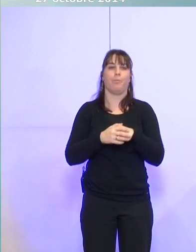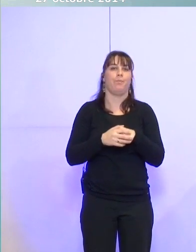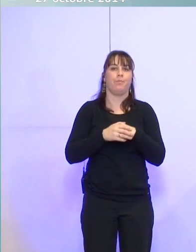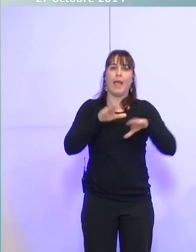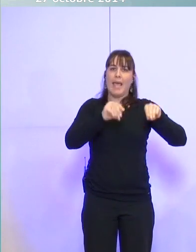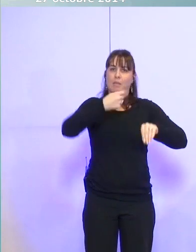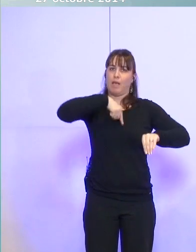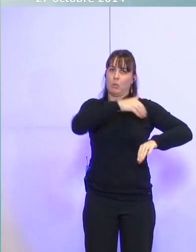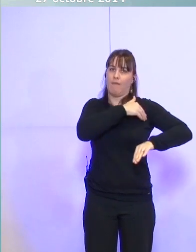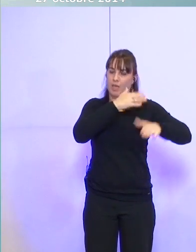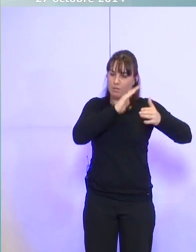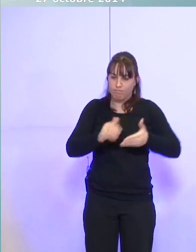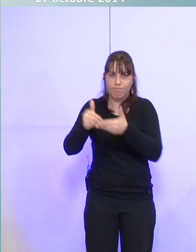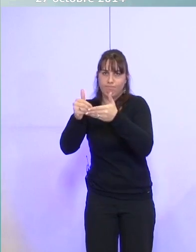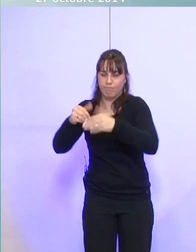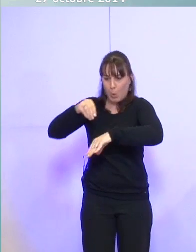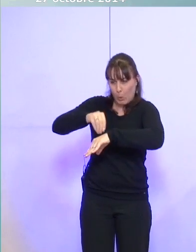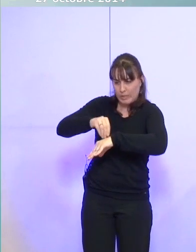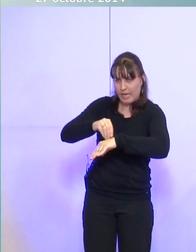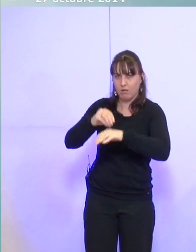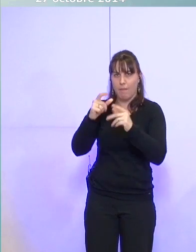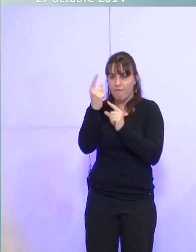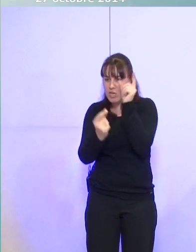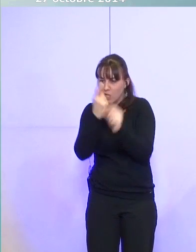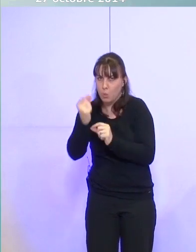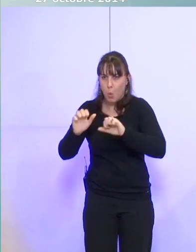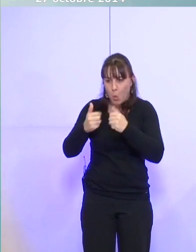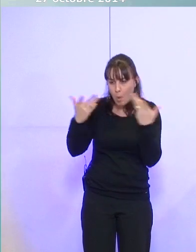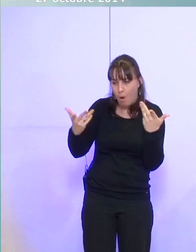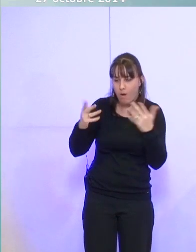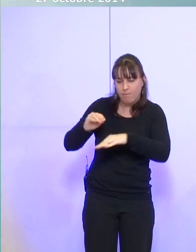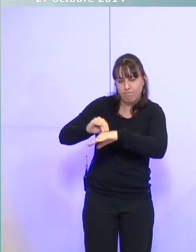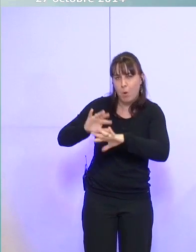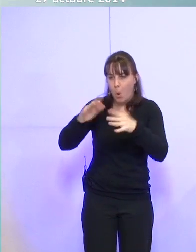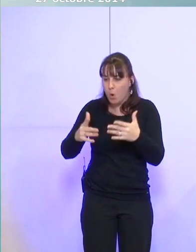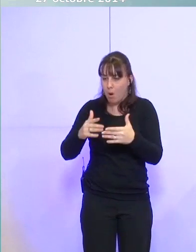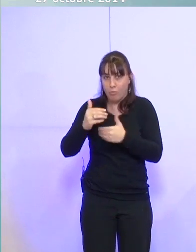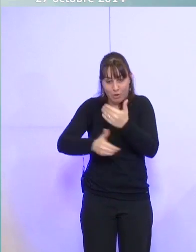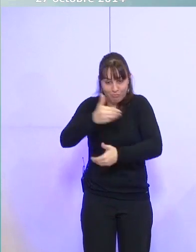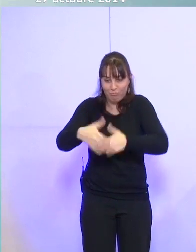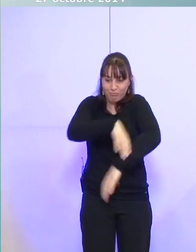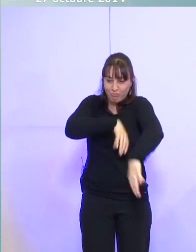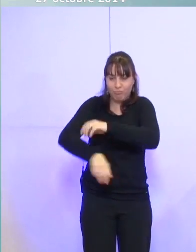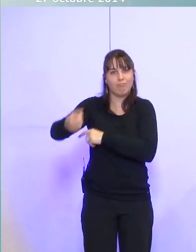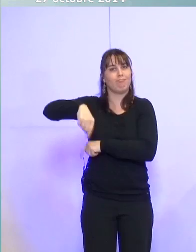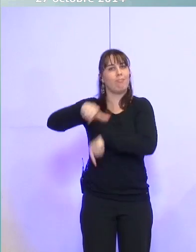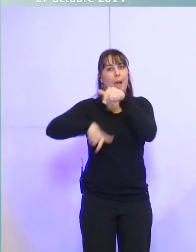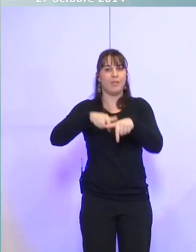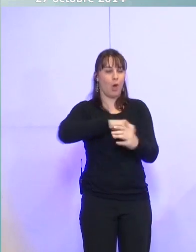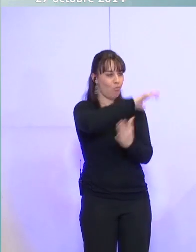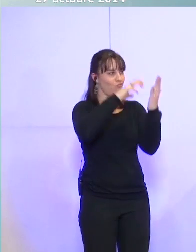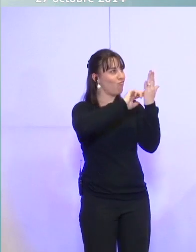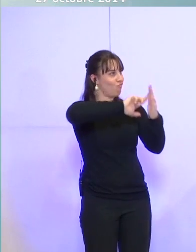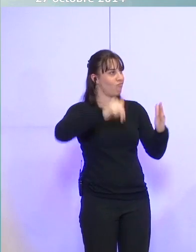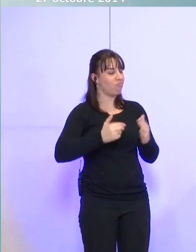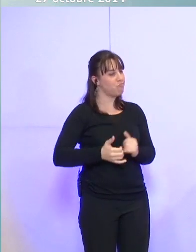dans le choix des végétaux, adaptés aux contraintes d'entretien des habitants. Les jardiniers s'engagent par la signature d'une charte à s'occuper